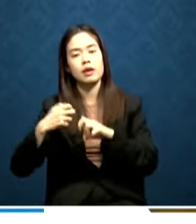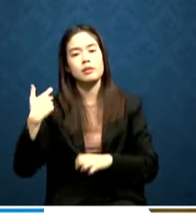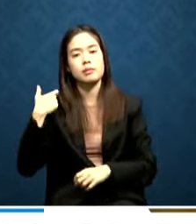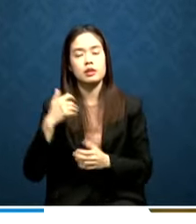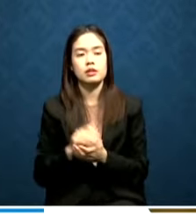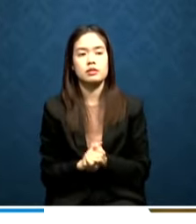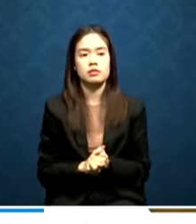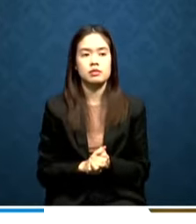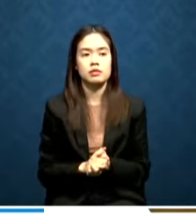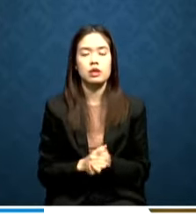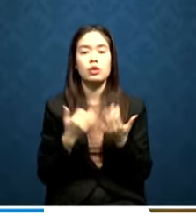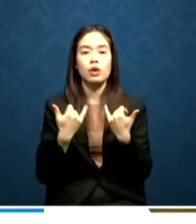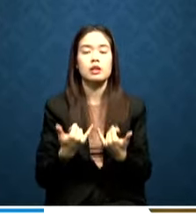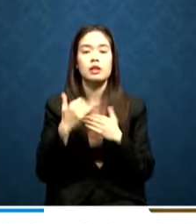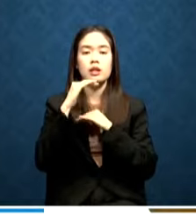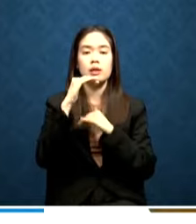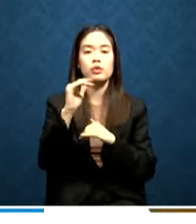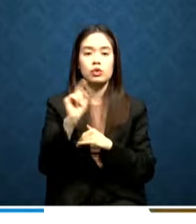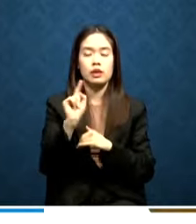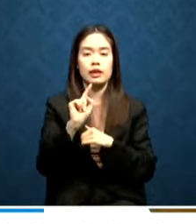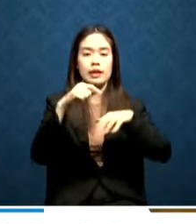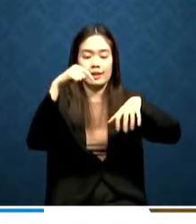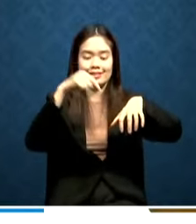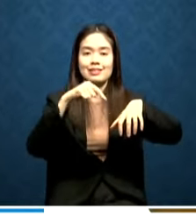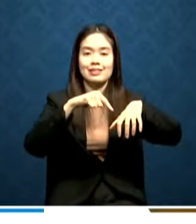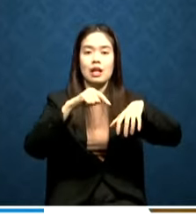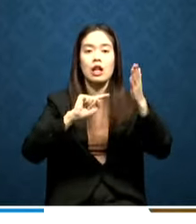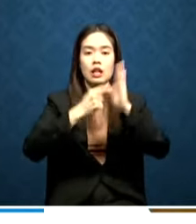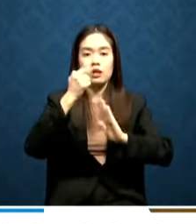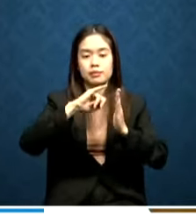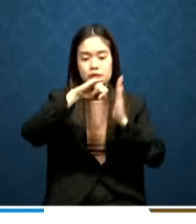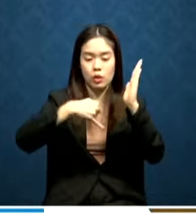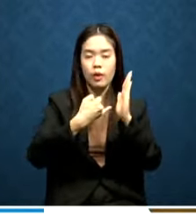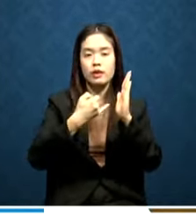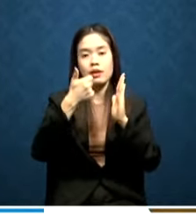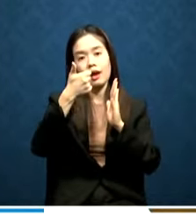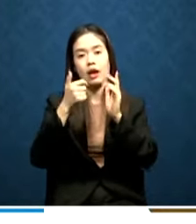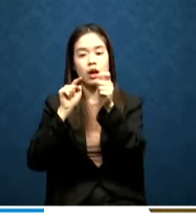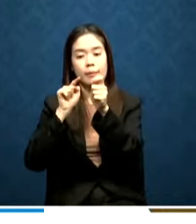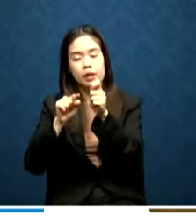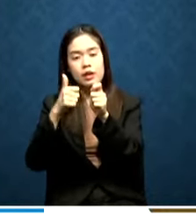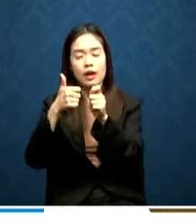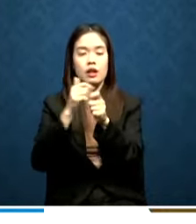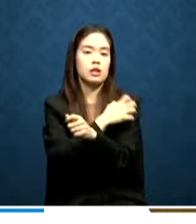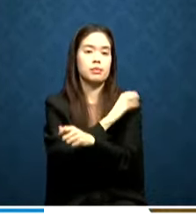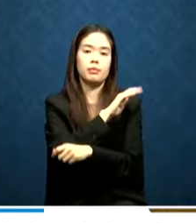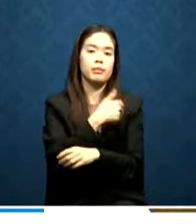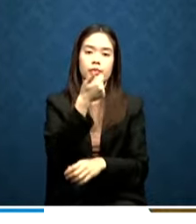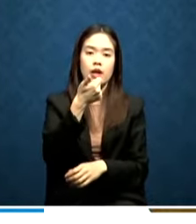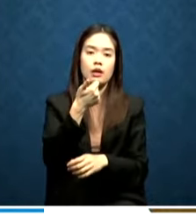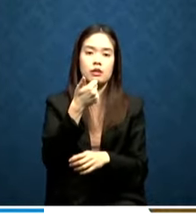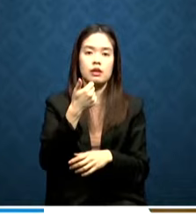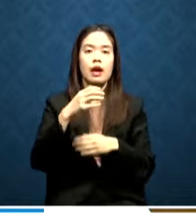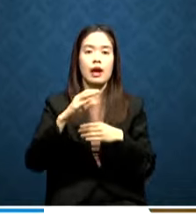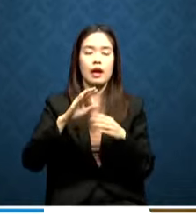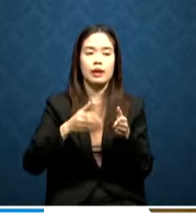ารถทำได้เราก็เลยกำหนดเป็นว่าให้ทำหน่วยเลือกตั้งเนี่ยเป็นจังหวัดก็ได้เป็นอำเภอก็ได้เป็นเทศบาลก็ได้เป็นได้หมดอ่ะต